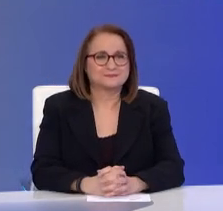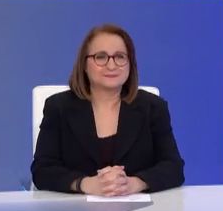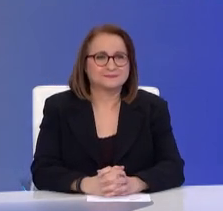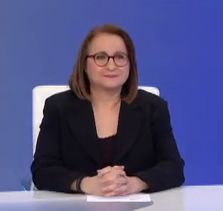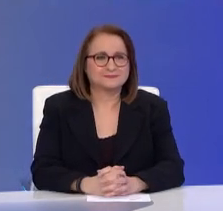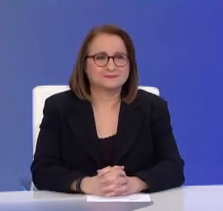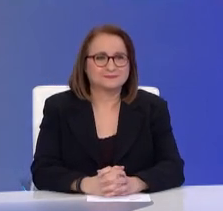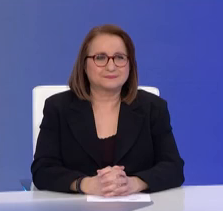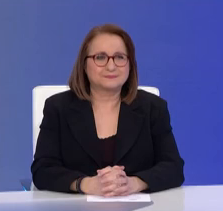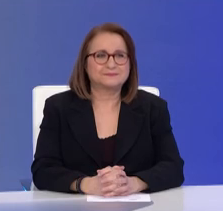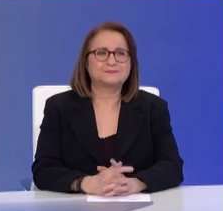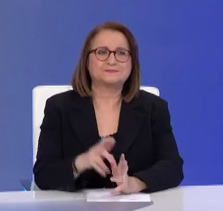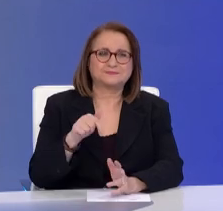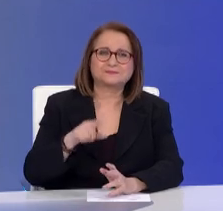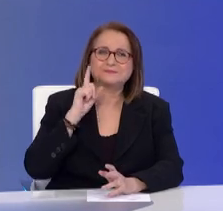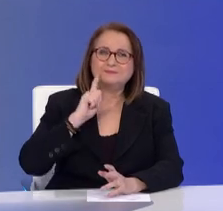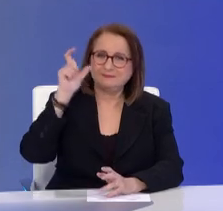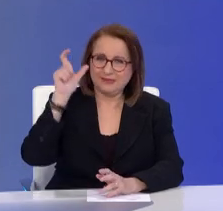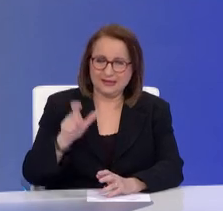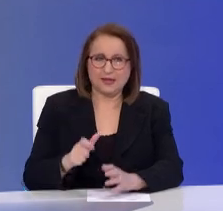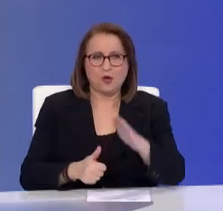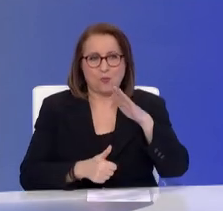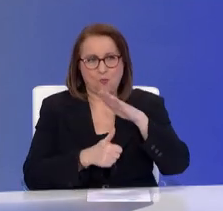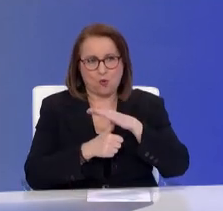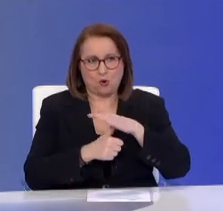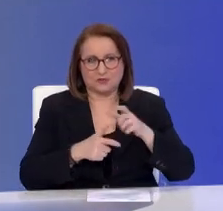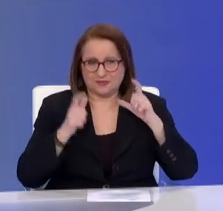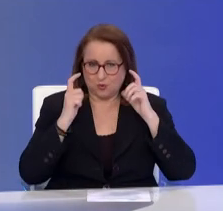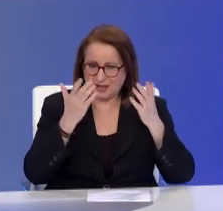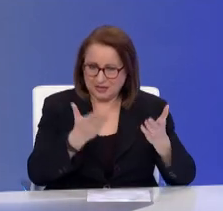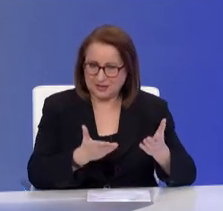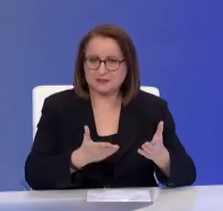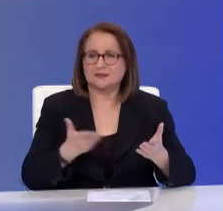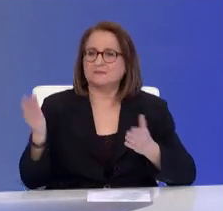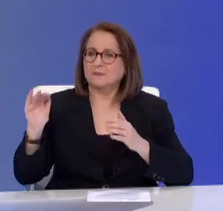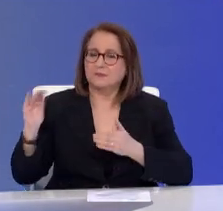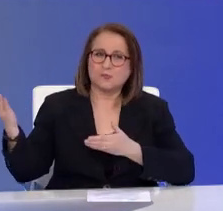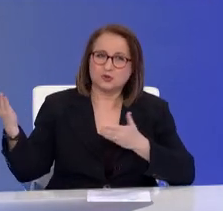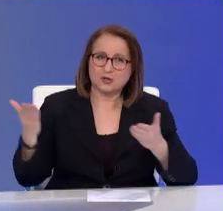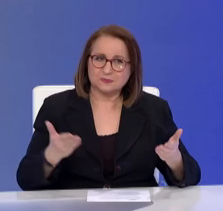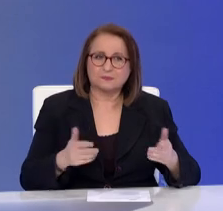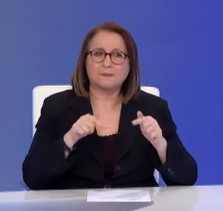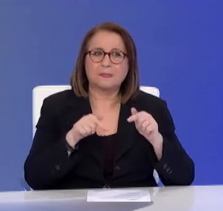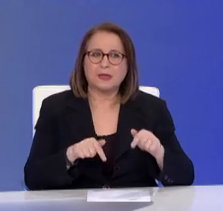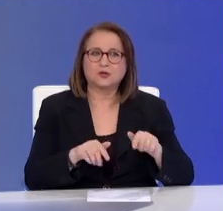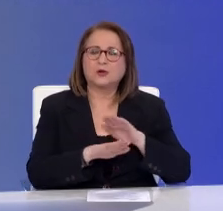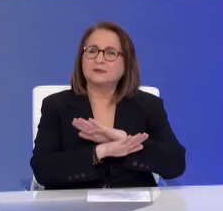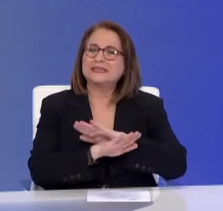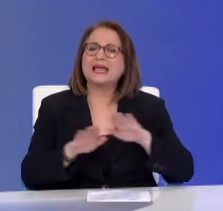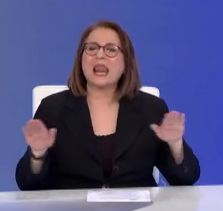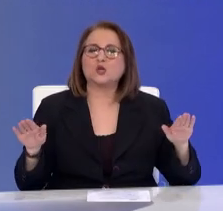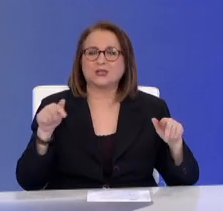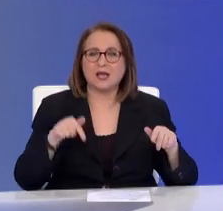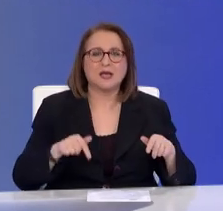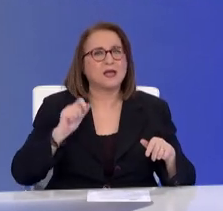Κυρία Πρόεδρε της Δημοκρατίας, εκλεκτή προσκεκλημένη, Συμπληρώθηκε η έκτακτη